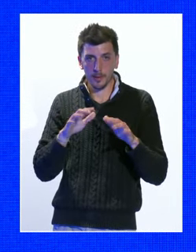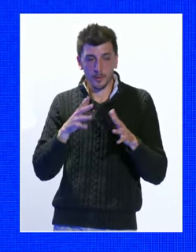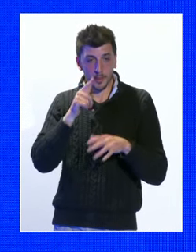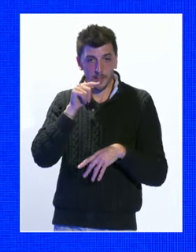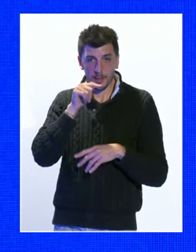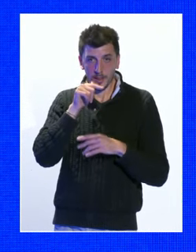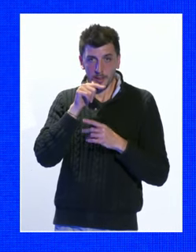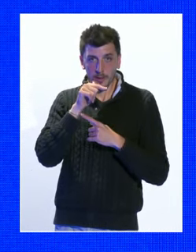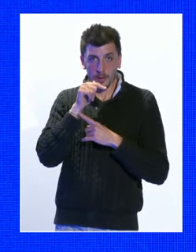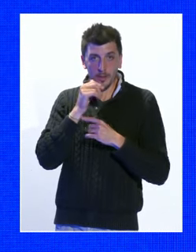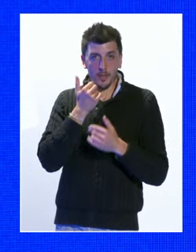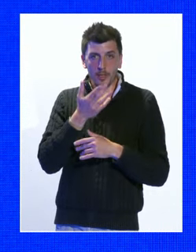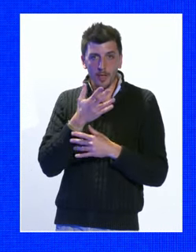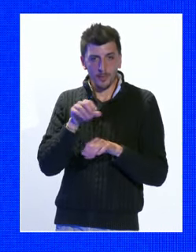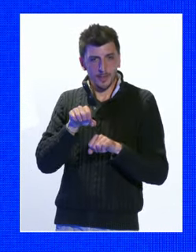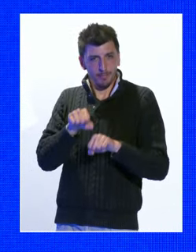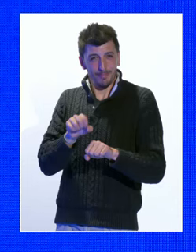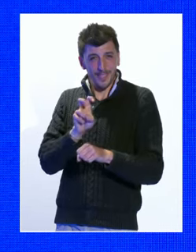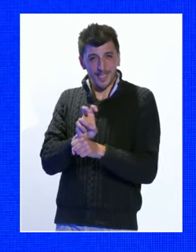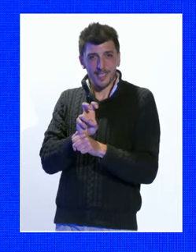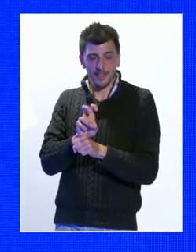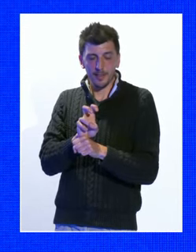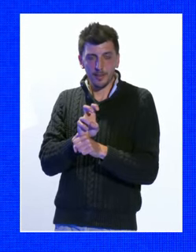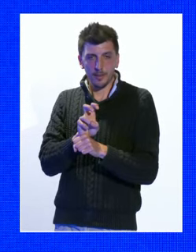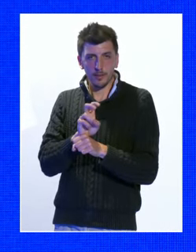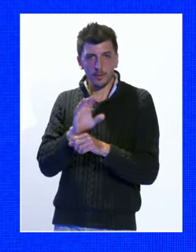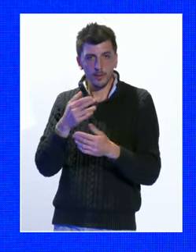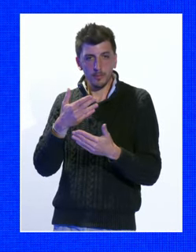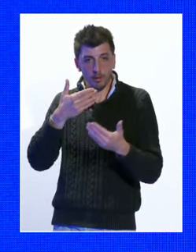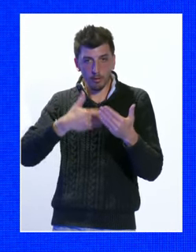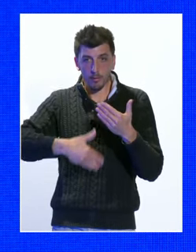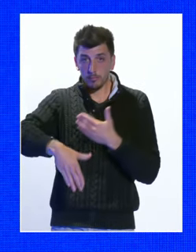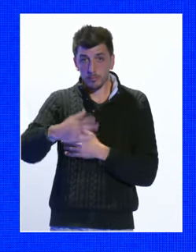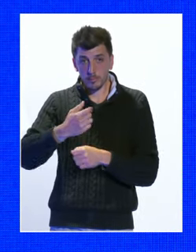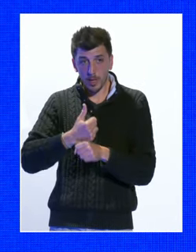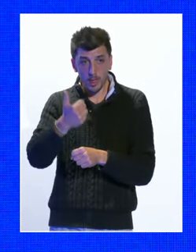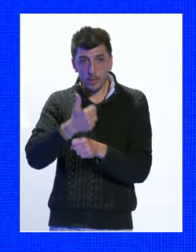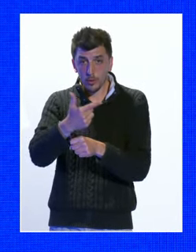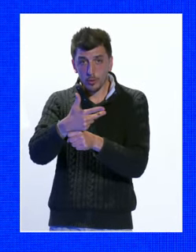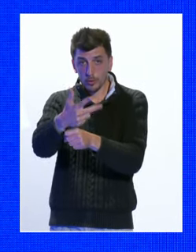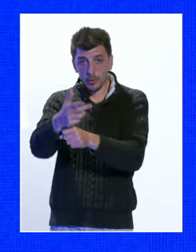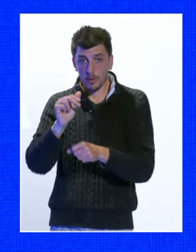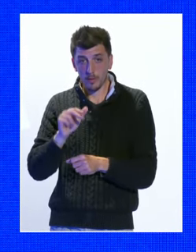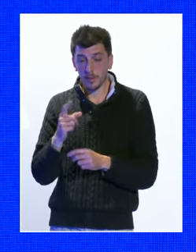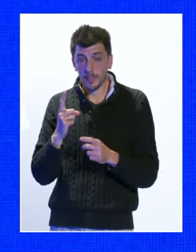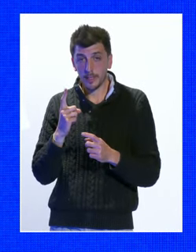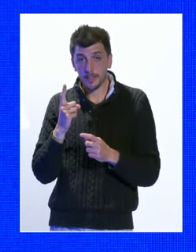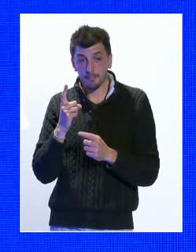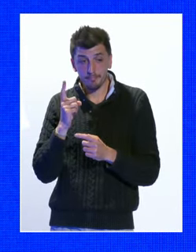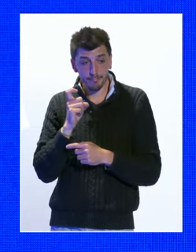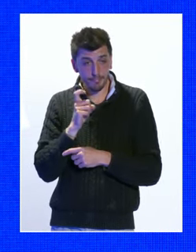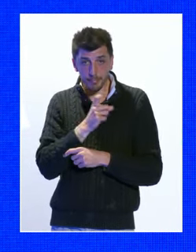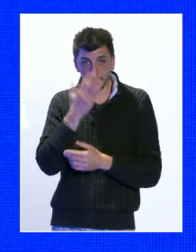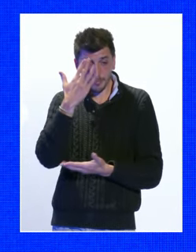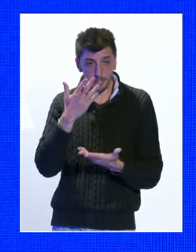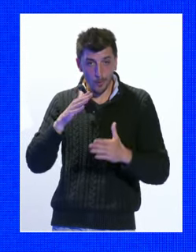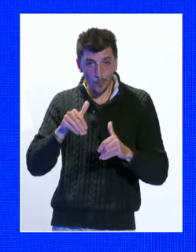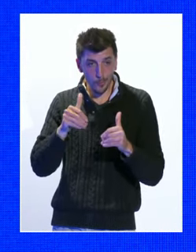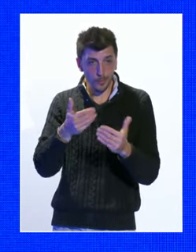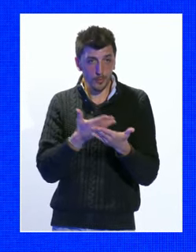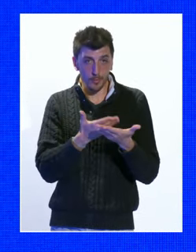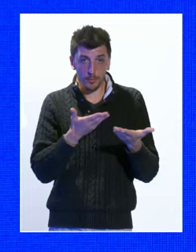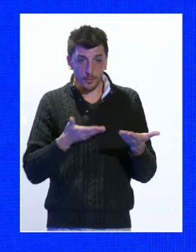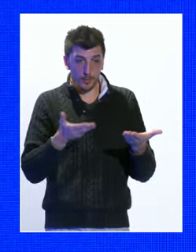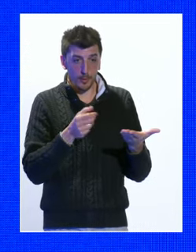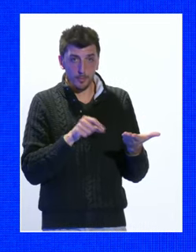efforts. Ça va être très difficile dans les années qui viennent si l'on se conduit comme ça. Il faut, me